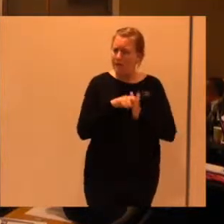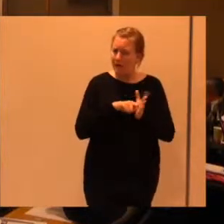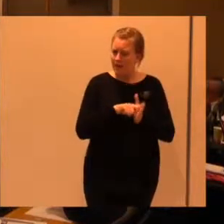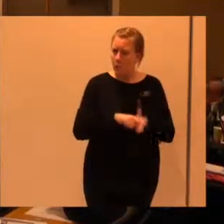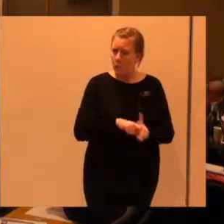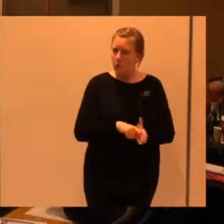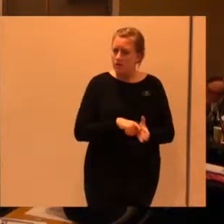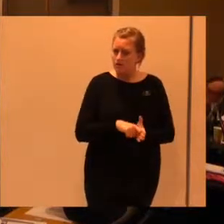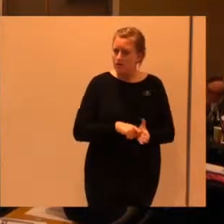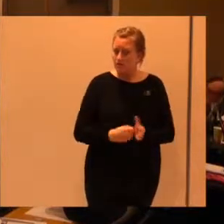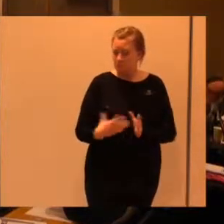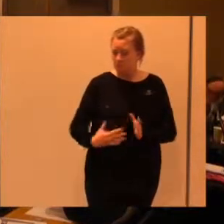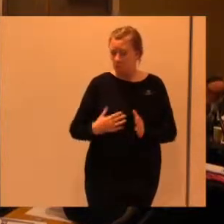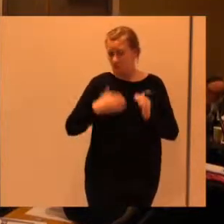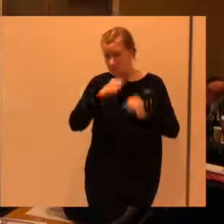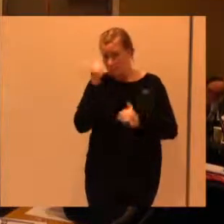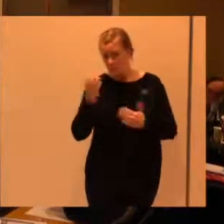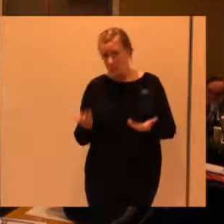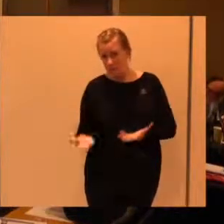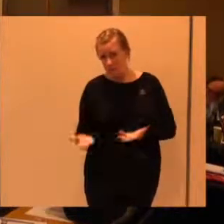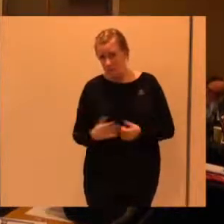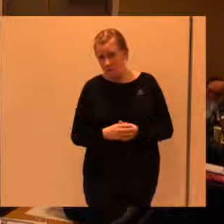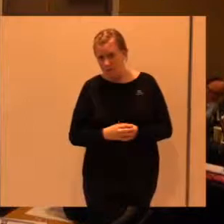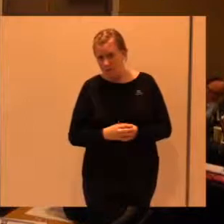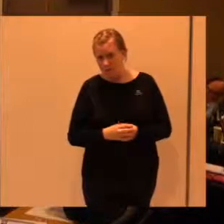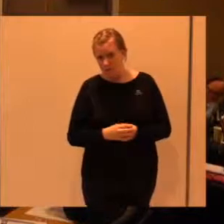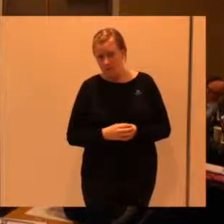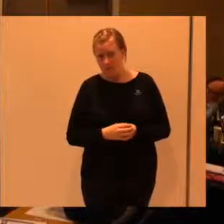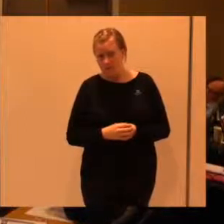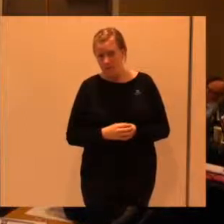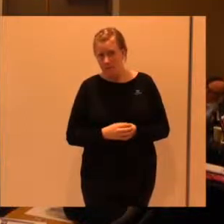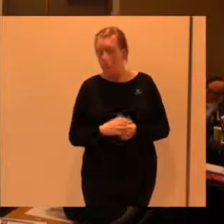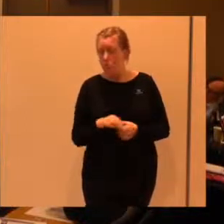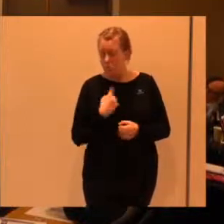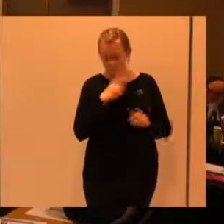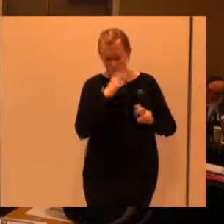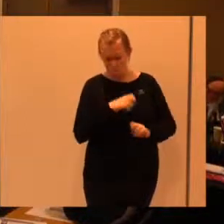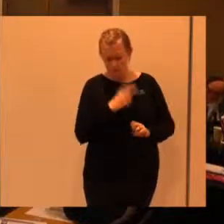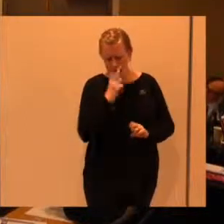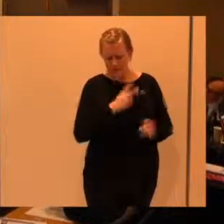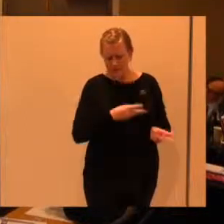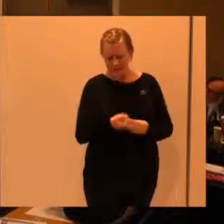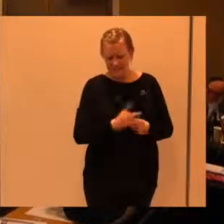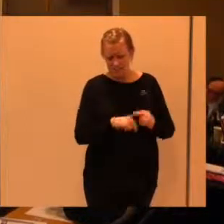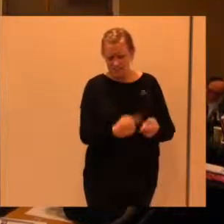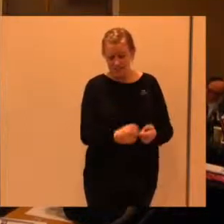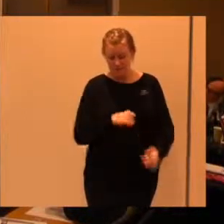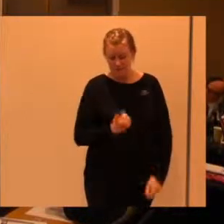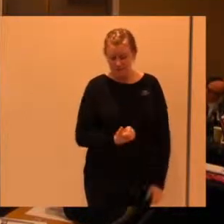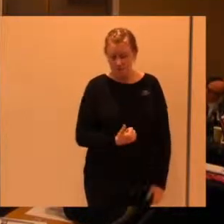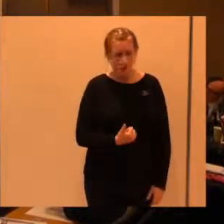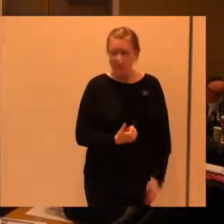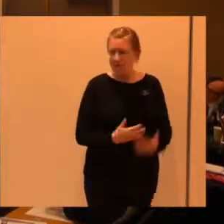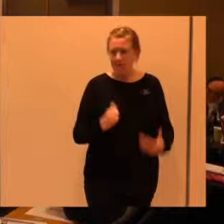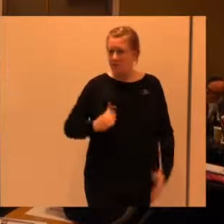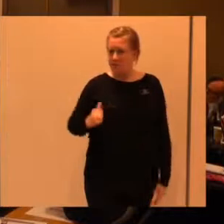diagnoser där de här nedsättningarna och problemen och svårigheterna finns. Och då upptäcker vi också att standardiseringsprocessen är i sig inte tillgänglig.